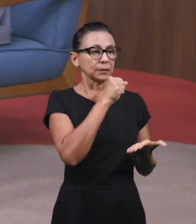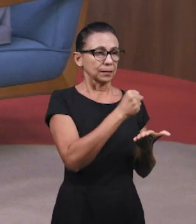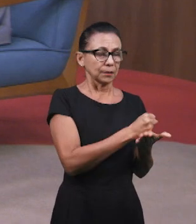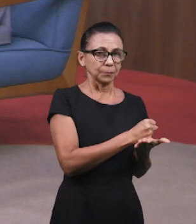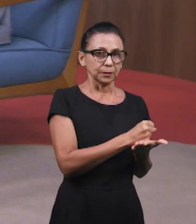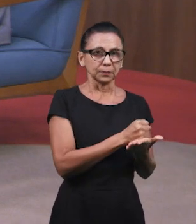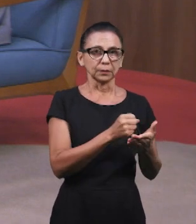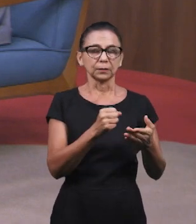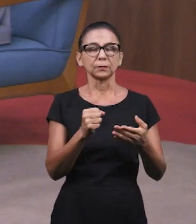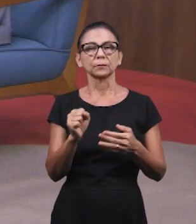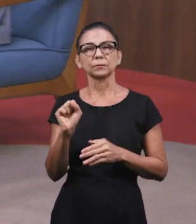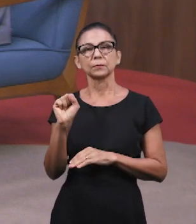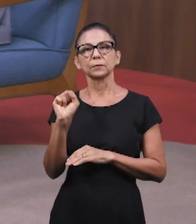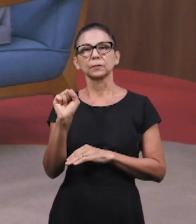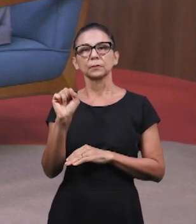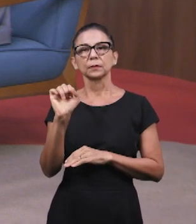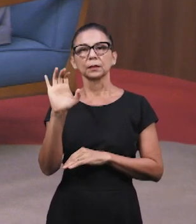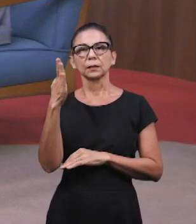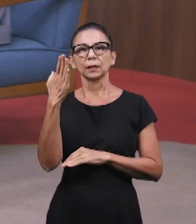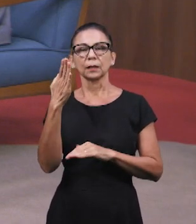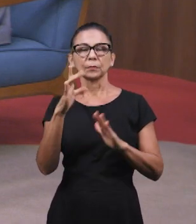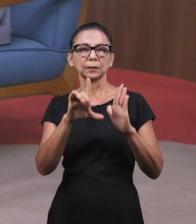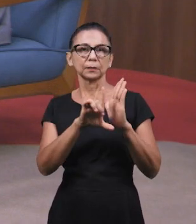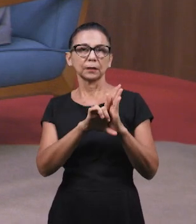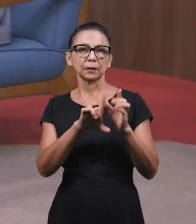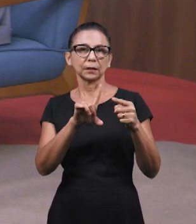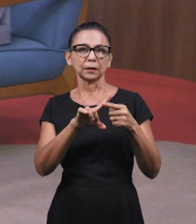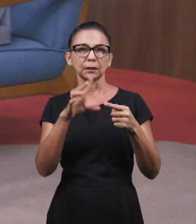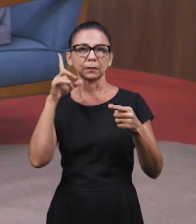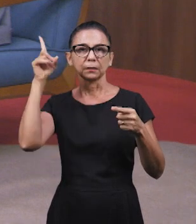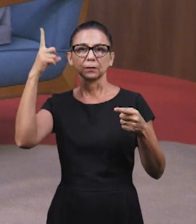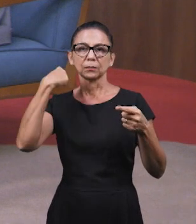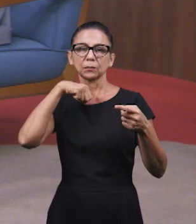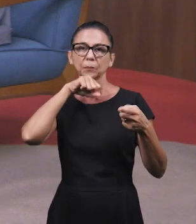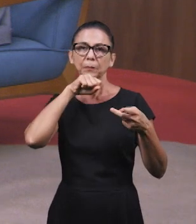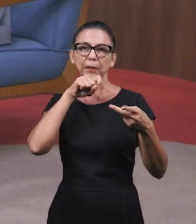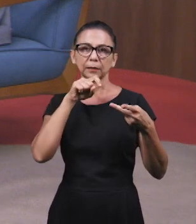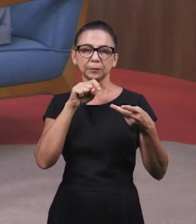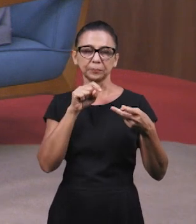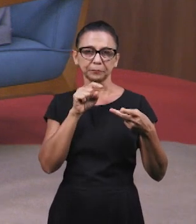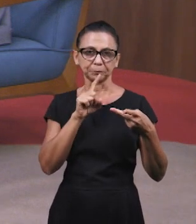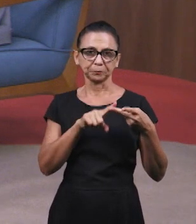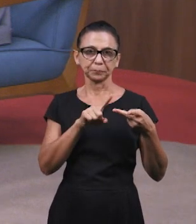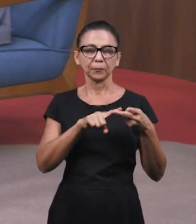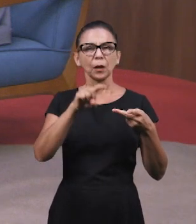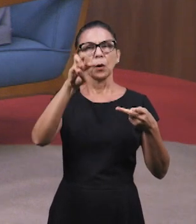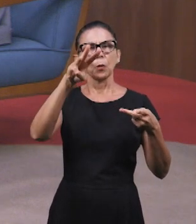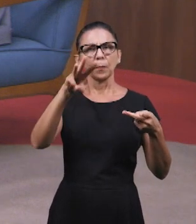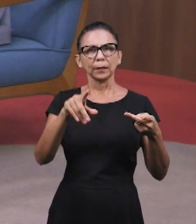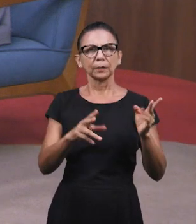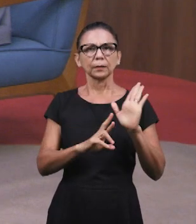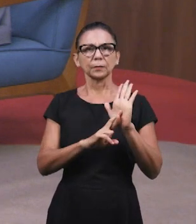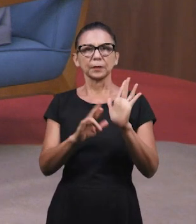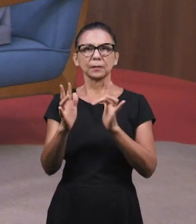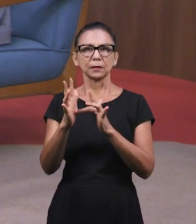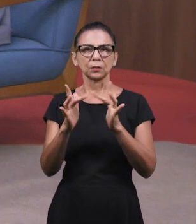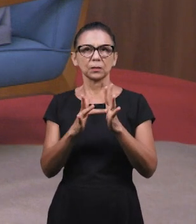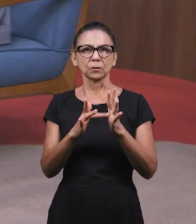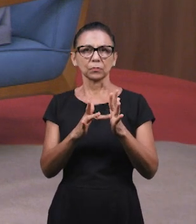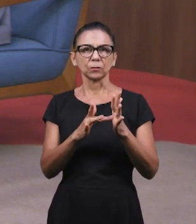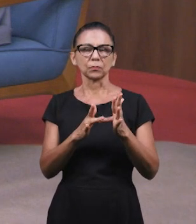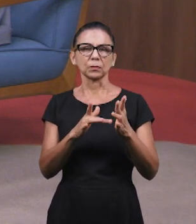peuple. La manne, Jésus, le pain de la vie, le Fils. La verge